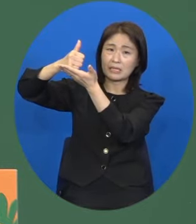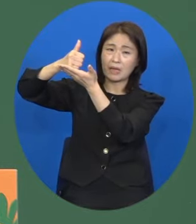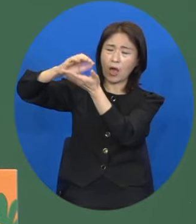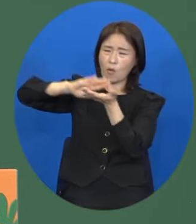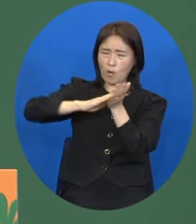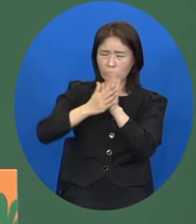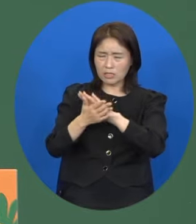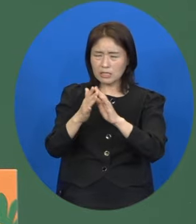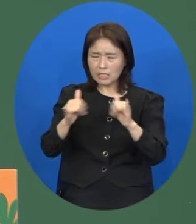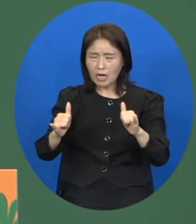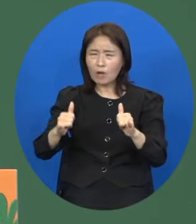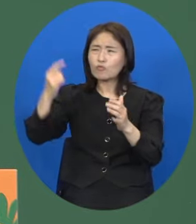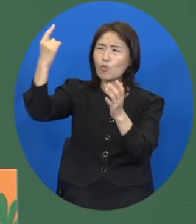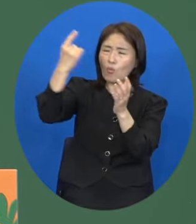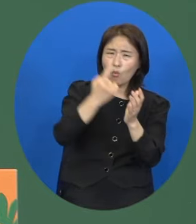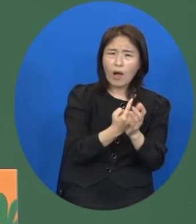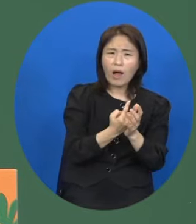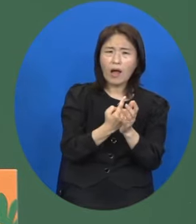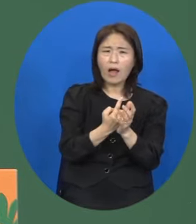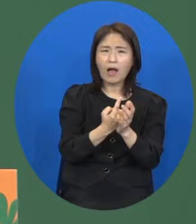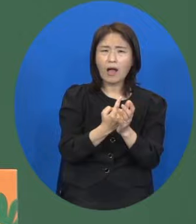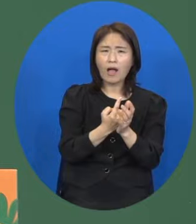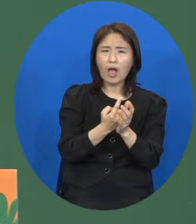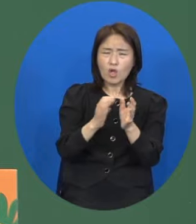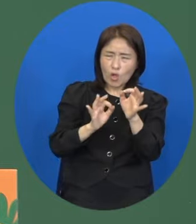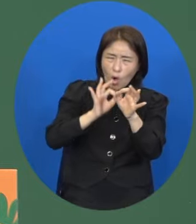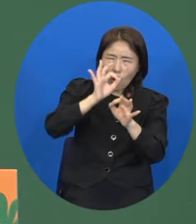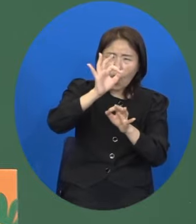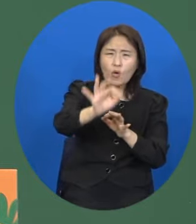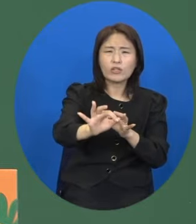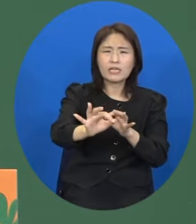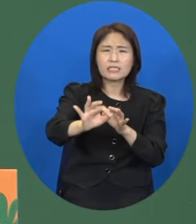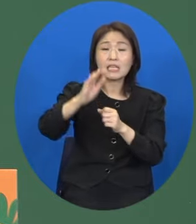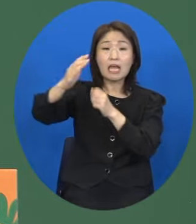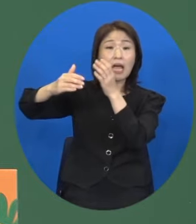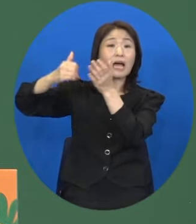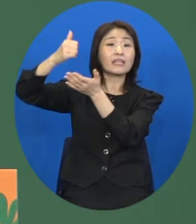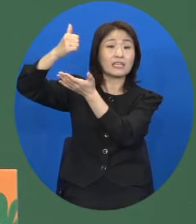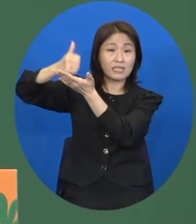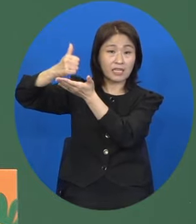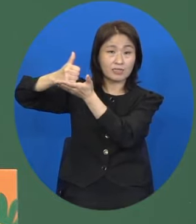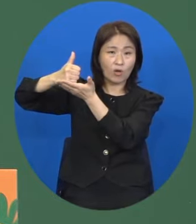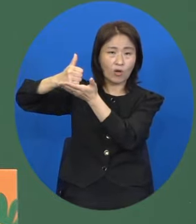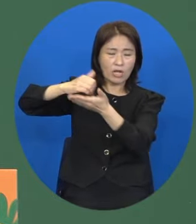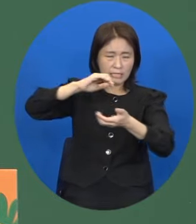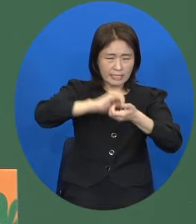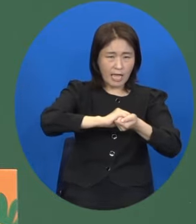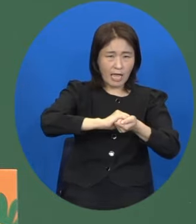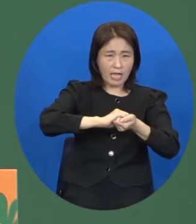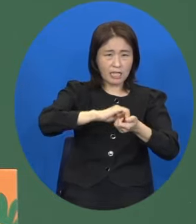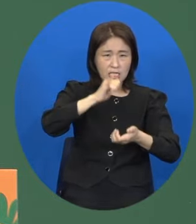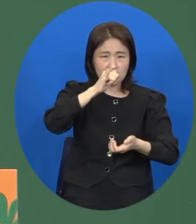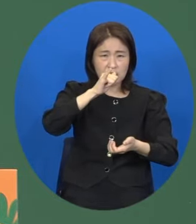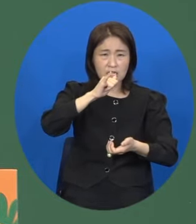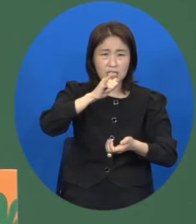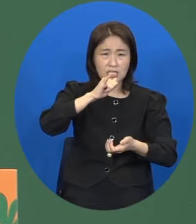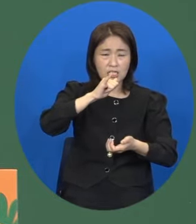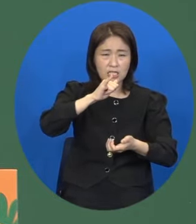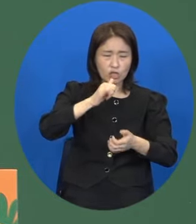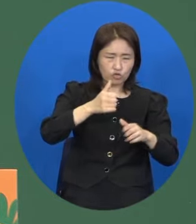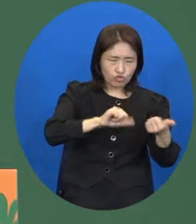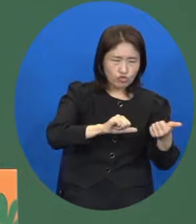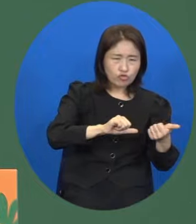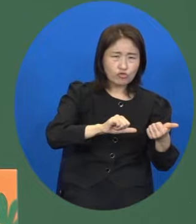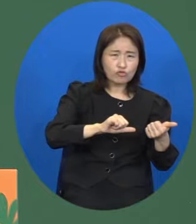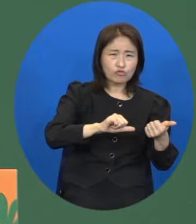오셨습니다. 무한하며 전능하신 하나님께서 유한한 이 세계로 내려오셨고 십자가에 못 박힘으로